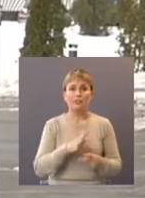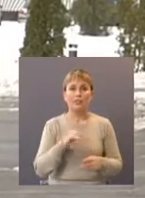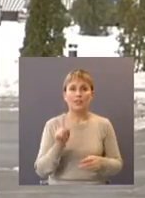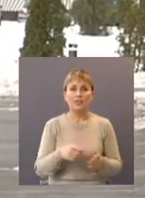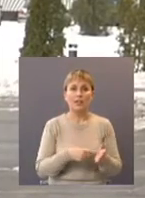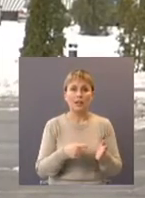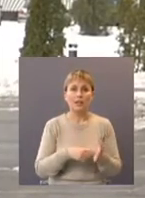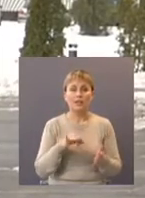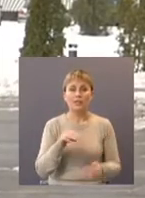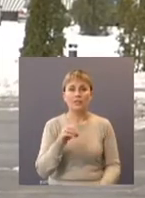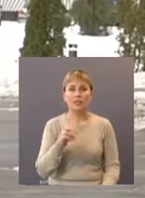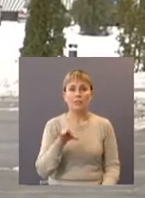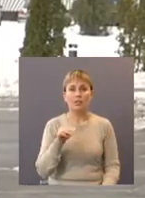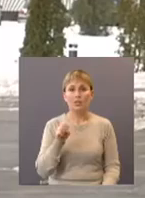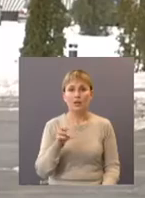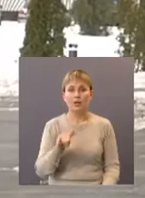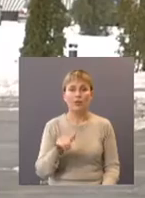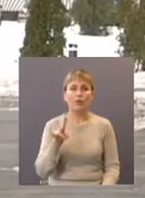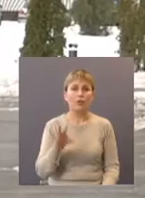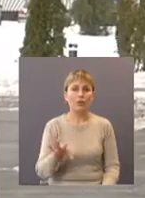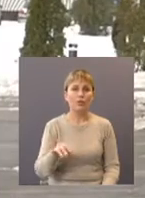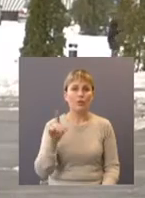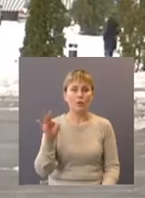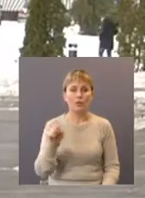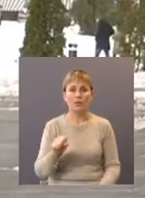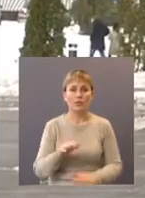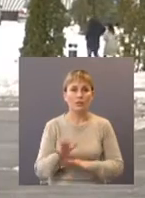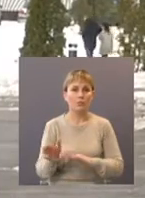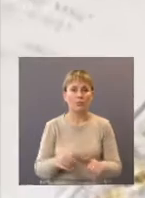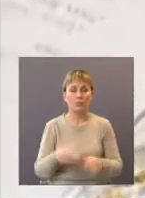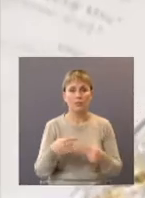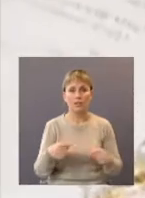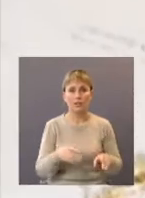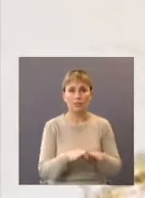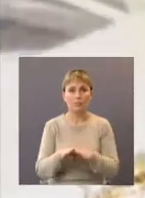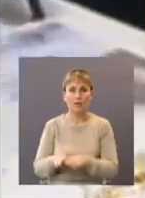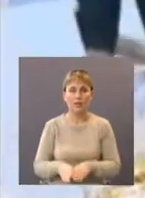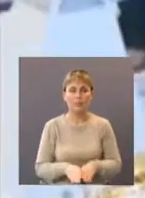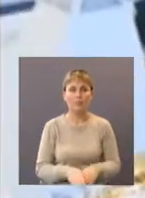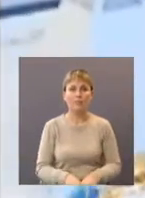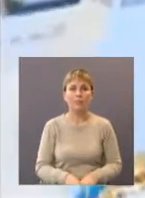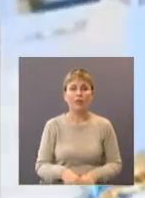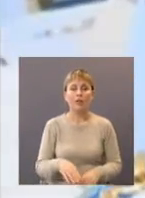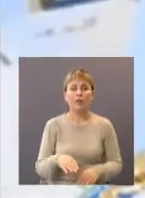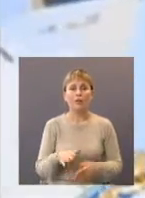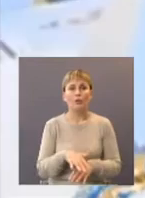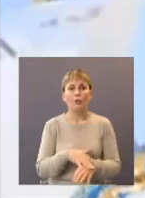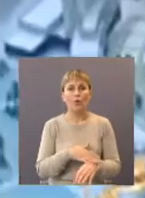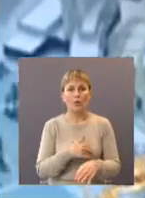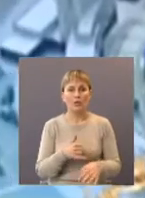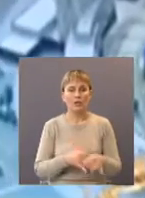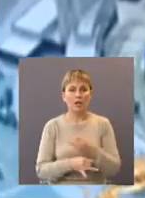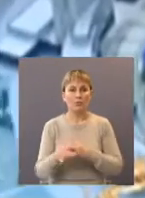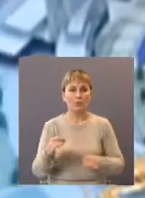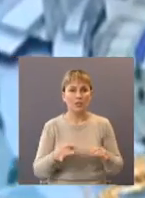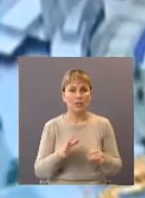Сиднеем и Мельбурном, пришлось построить новый город Канберра, сделать столицей. Решение о переносе столицы и в нашей стране тоже было